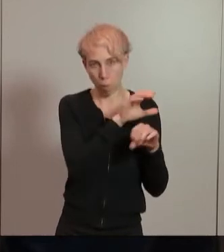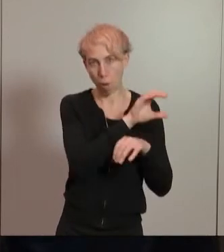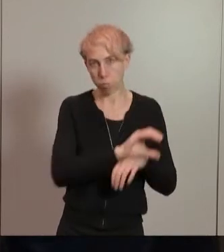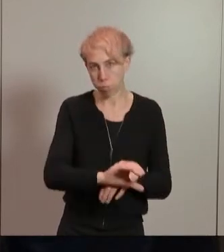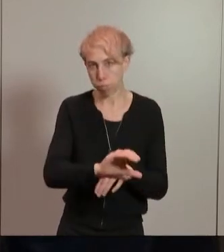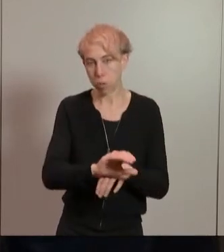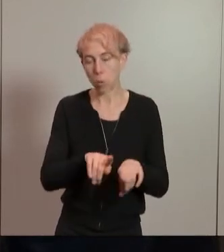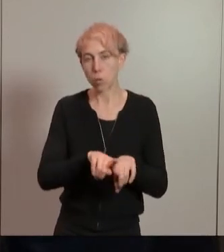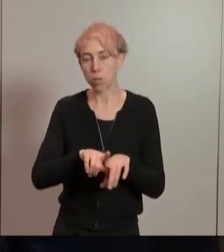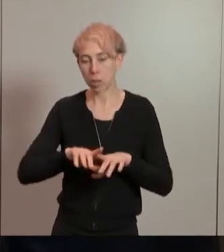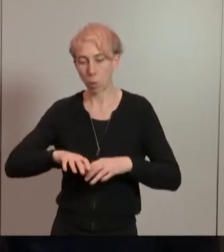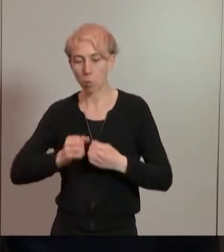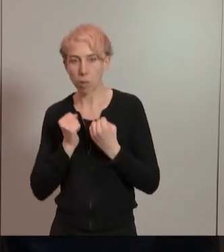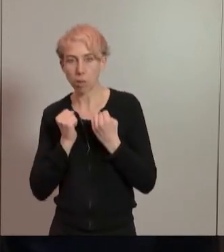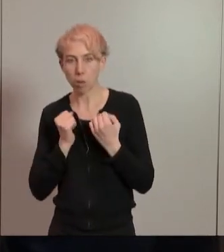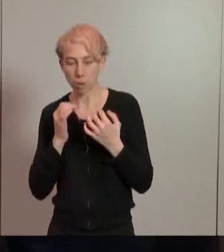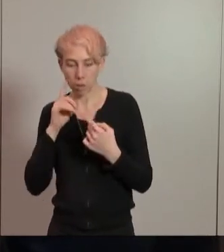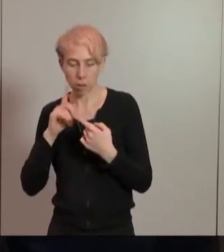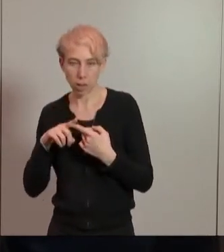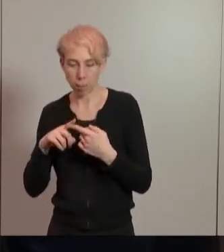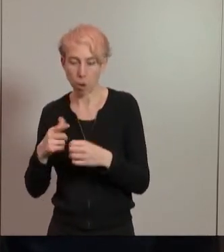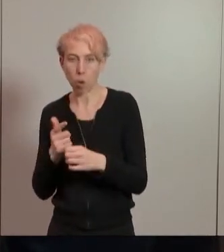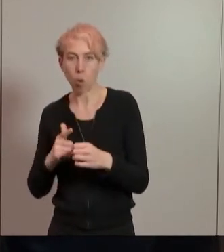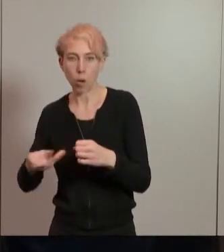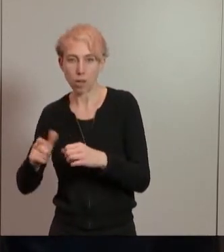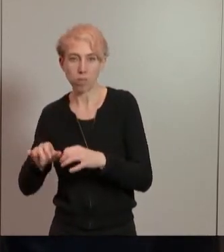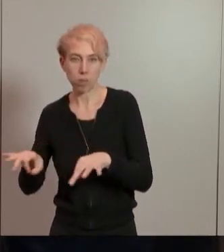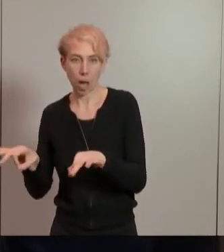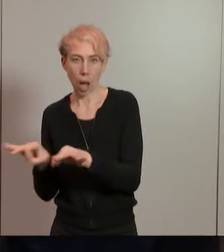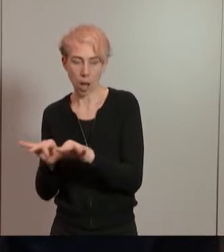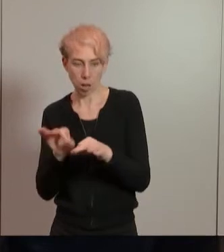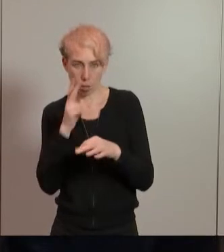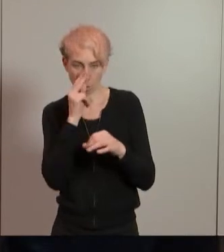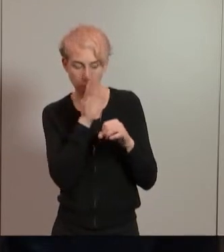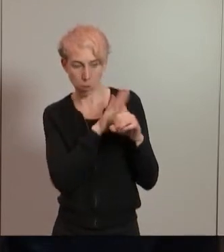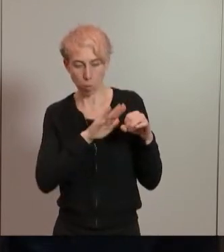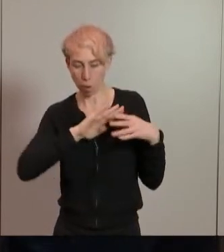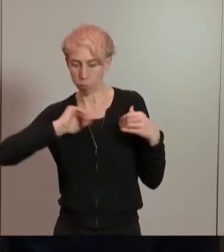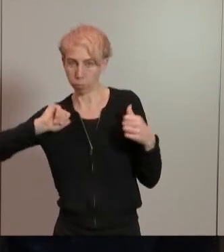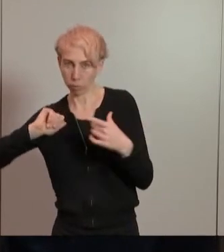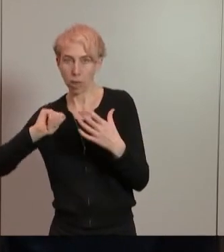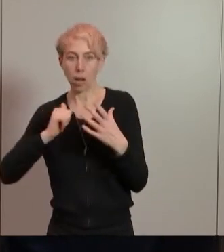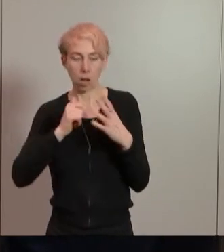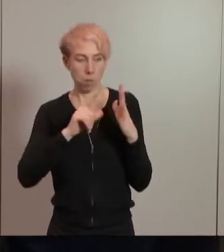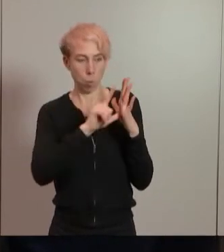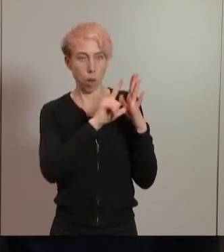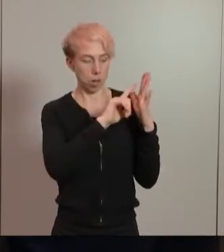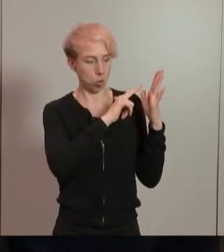Et du transfert de la compétence en matière de terrains familiaux locatifs à Nantes Métropole, en application de la loi du 2 février 2017, et pour